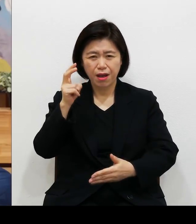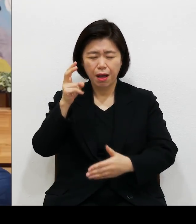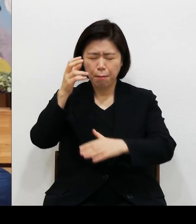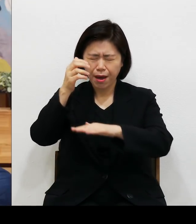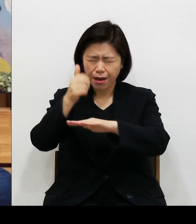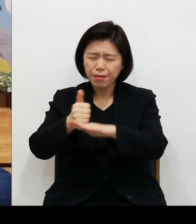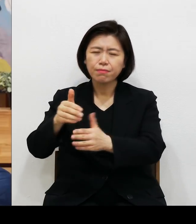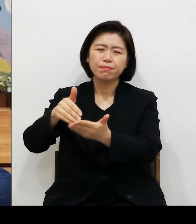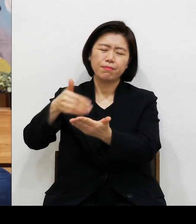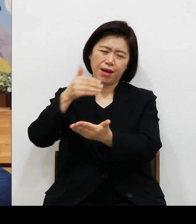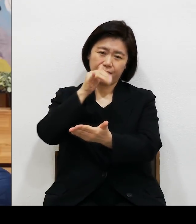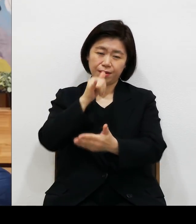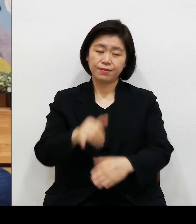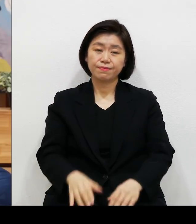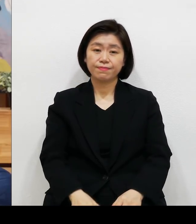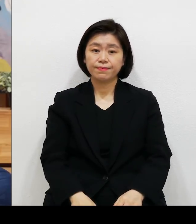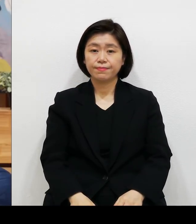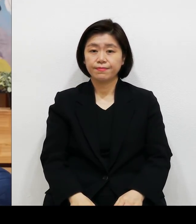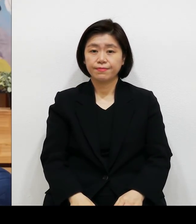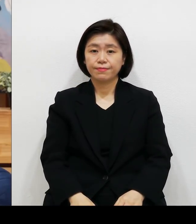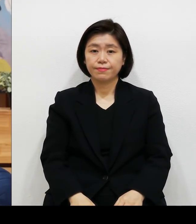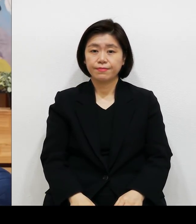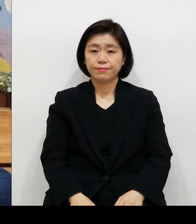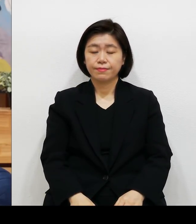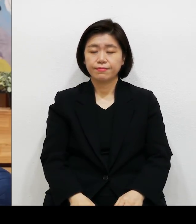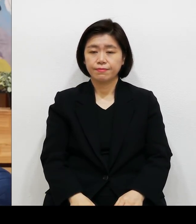같고요. 그렇게